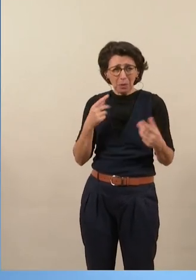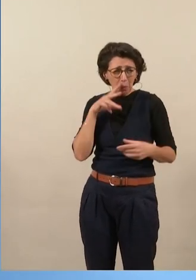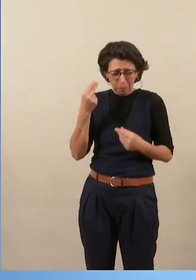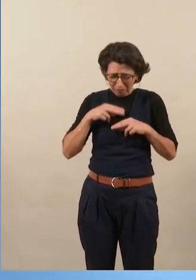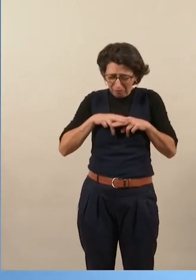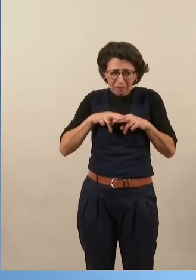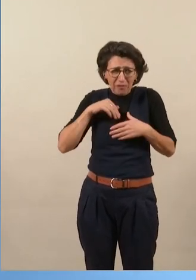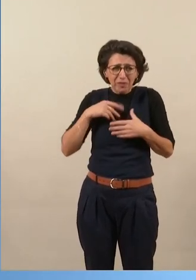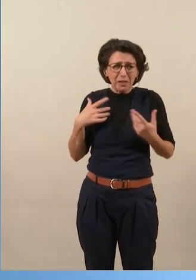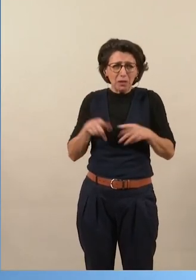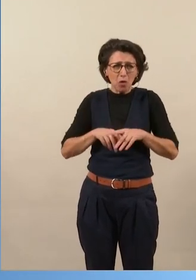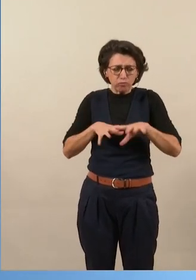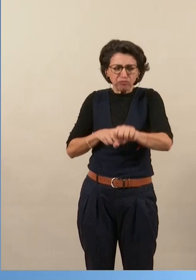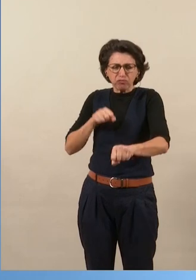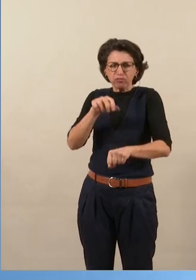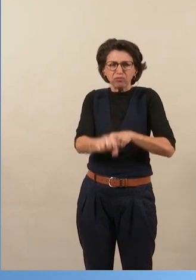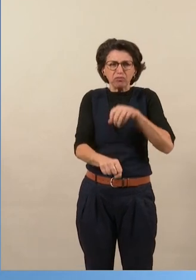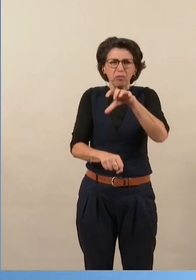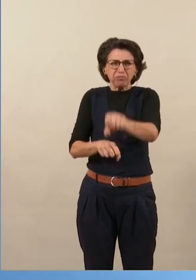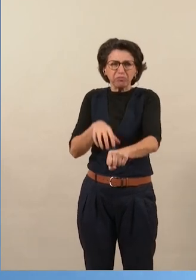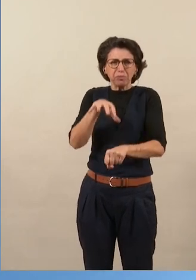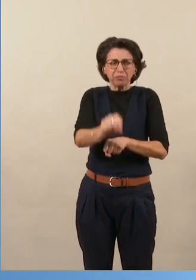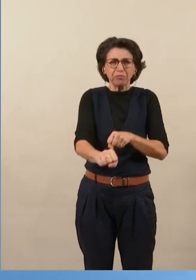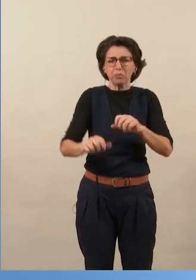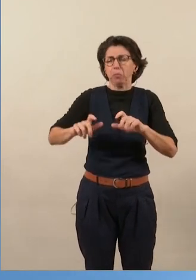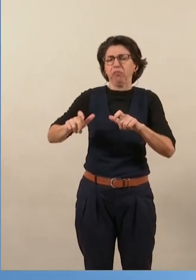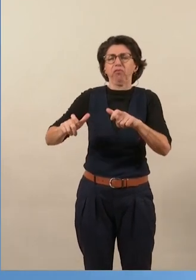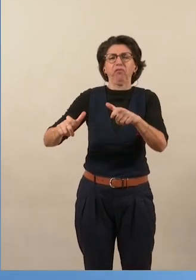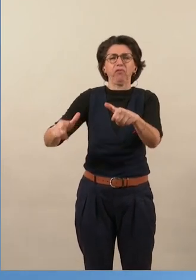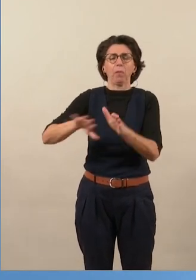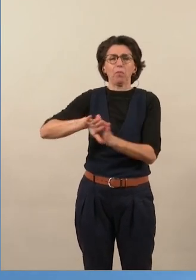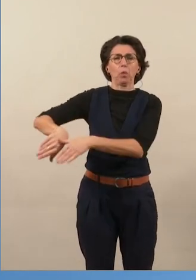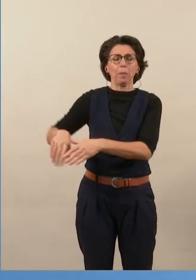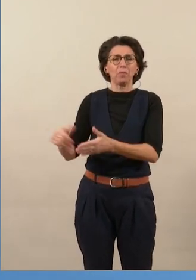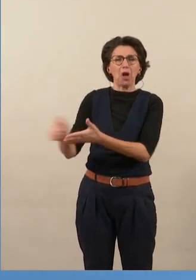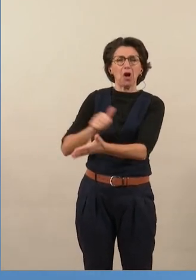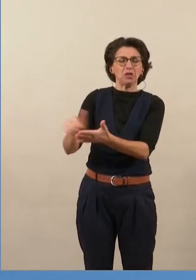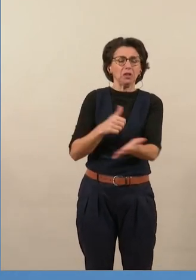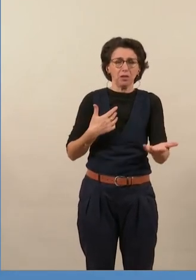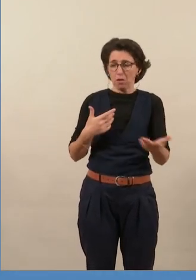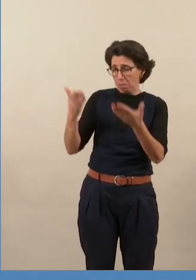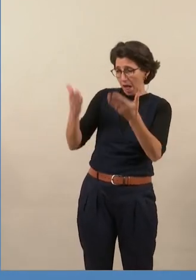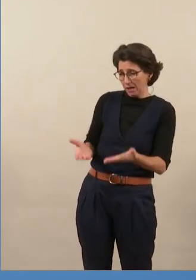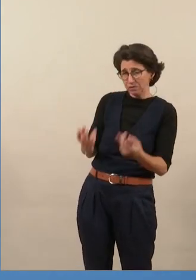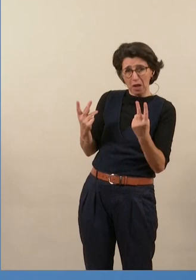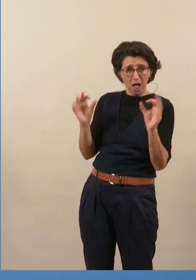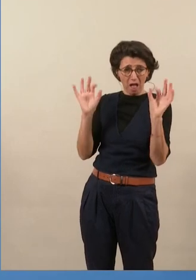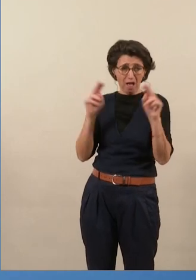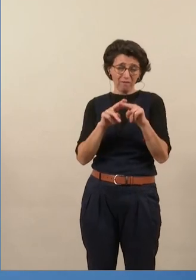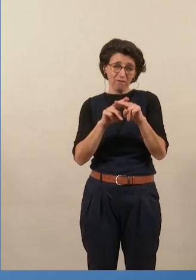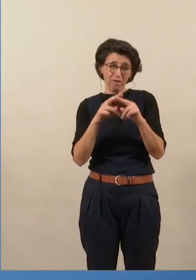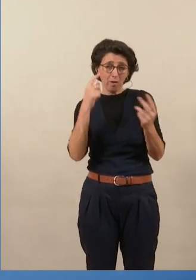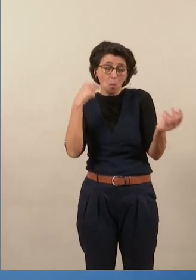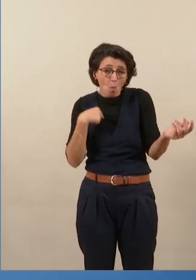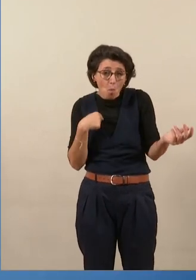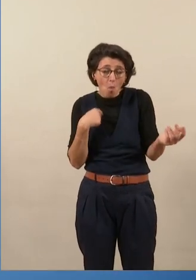le rouleau compresseur que vous faites passer sans état d'âme sans considération pour les personnes pour moi c'est la